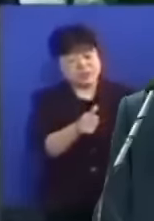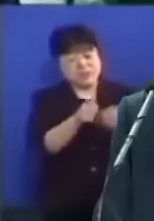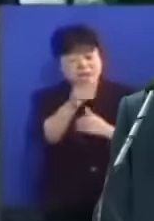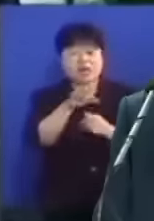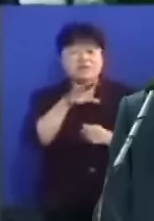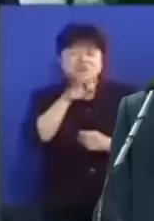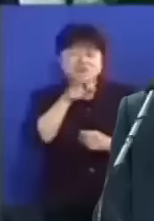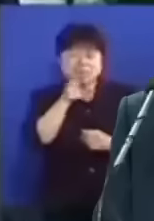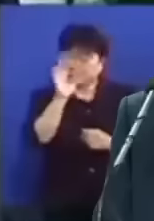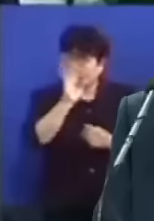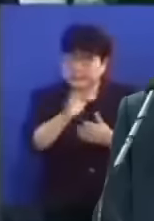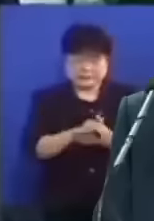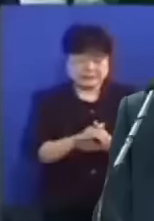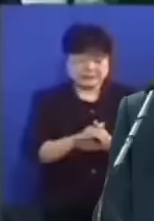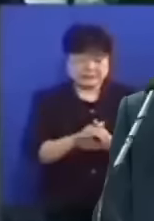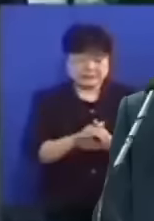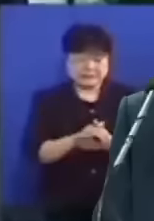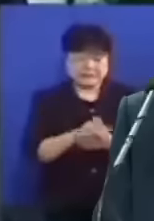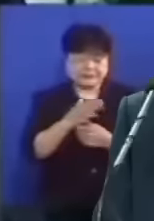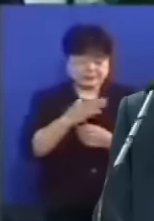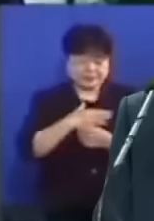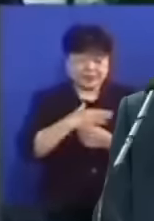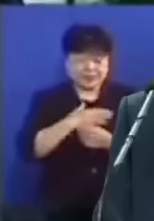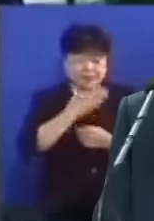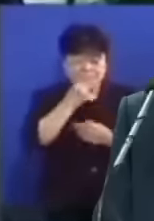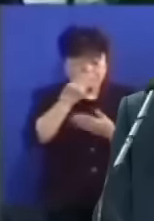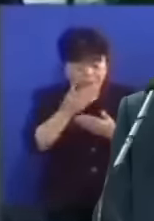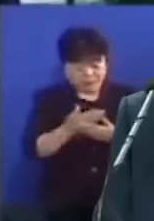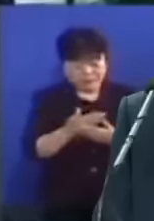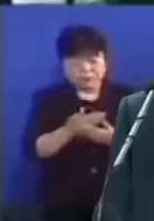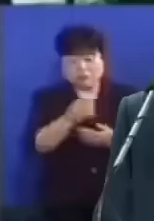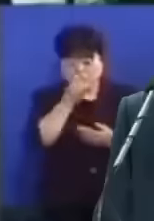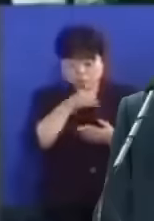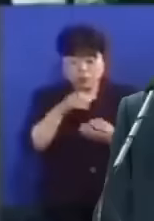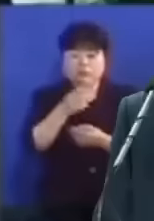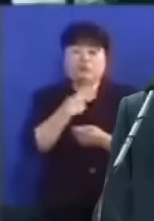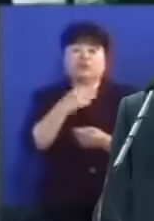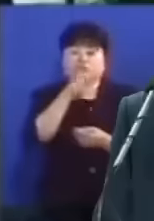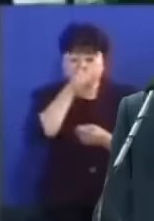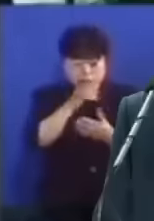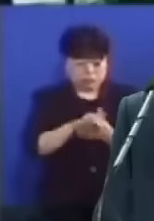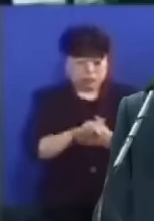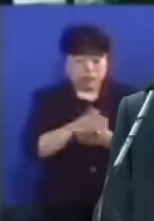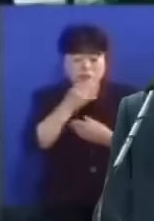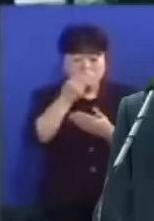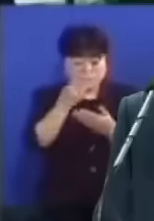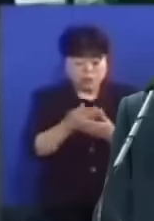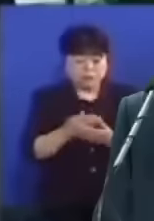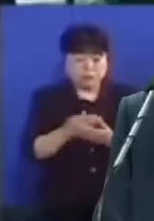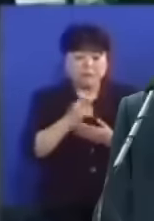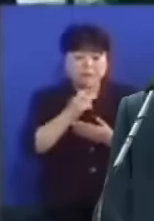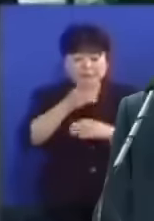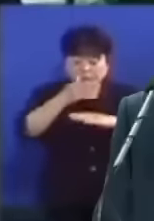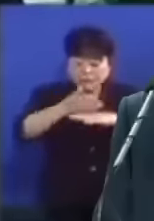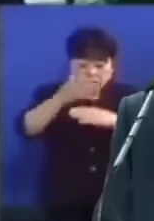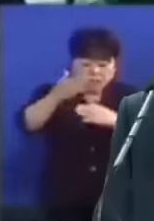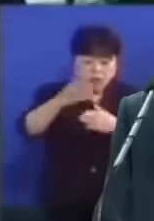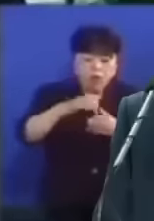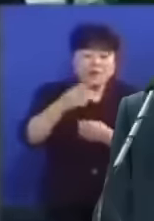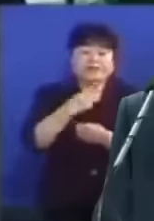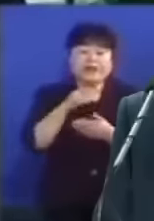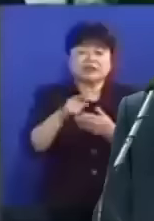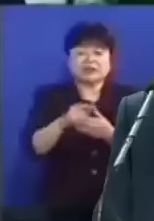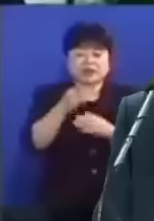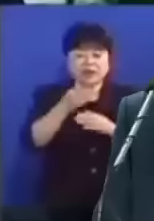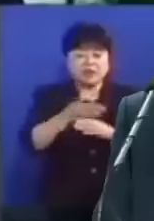하나님을 원망 안 했거든. 내가 복을 받을 때도 있고 환난을 받을 때가 있는데 복 받을 때만 하나님께 감사하고 환난을